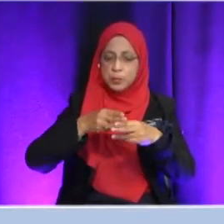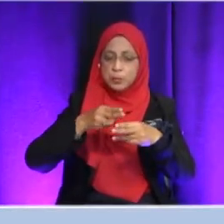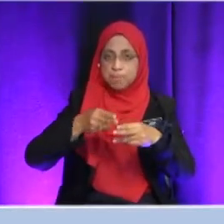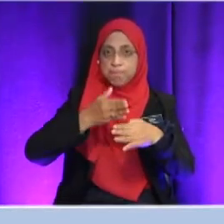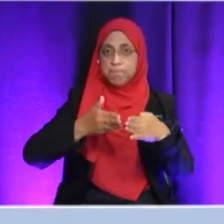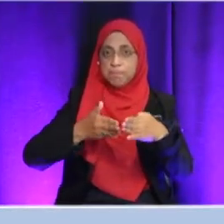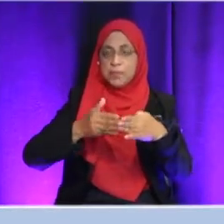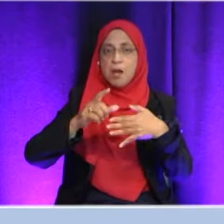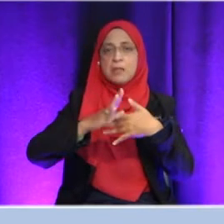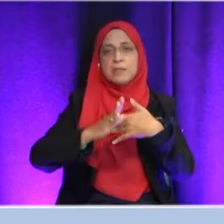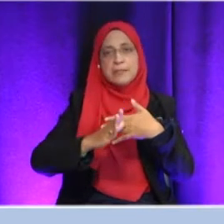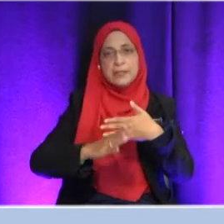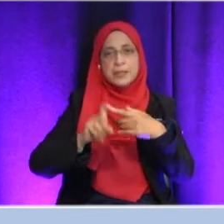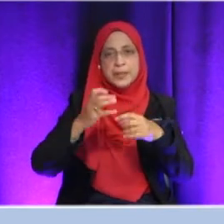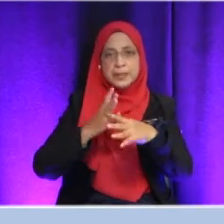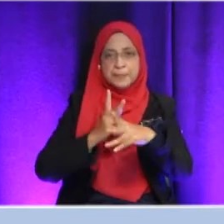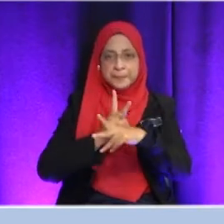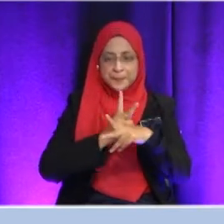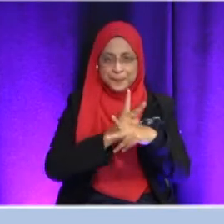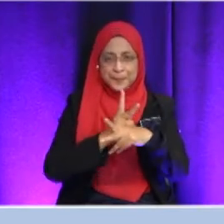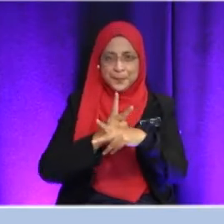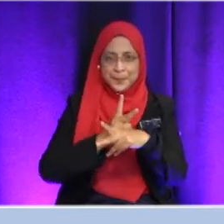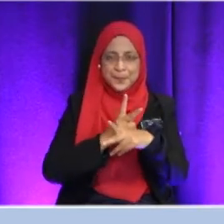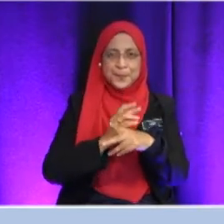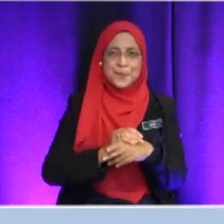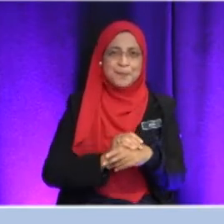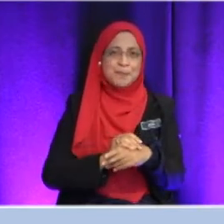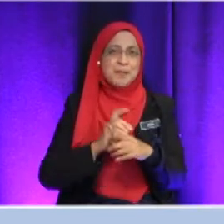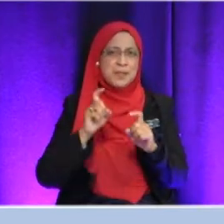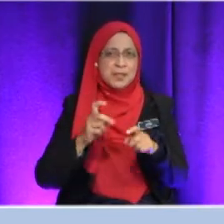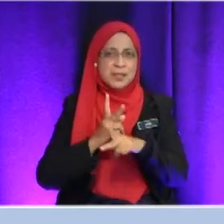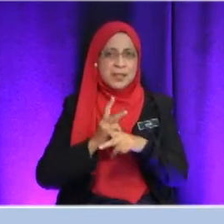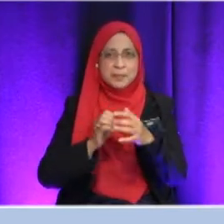pengendalian bahan tua yang kita kalau kita